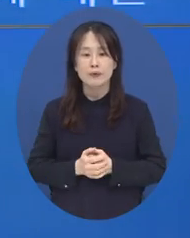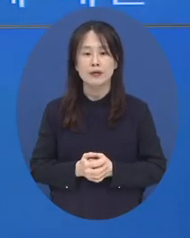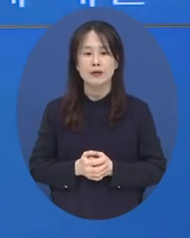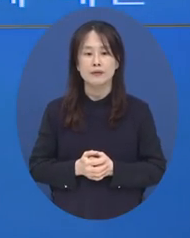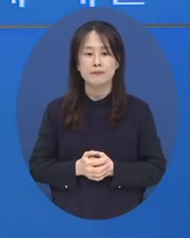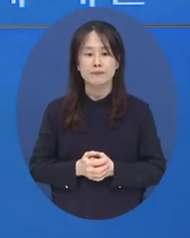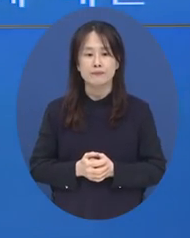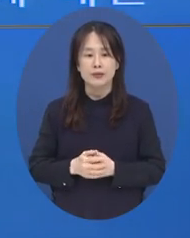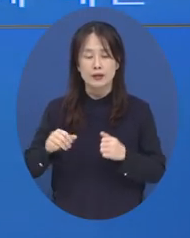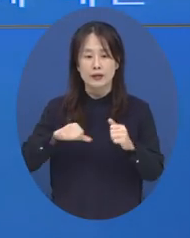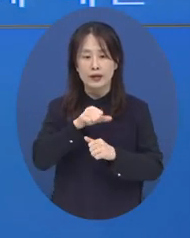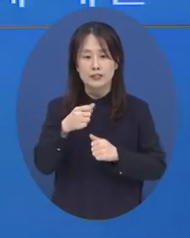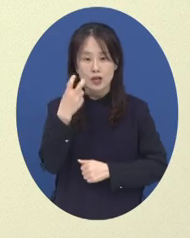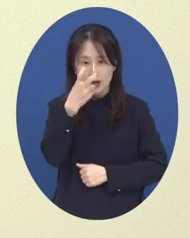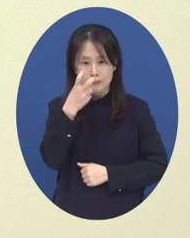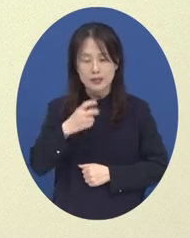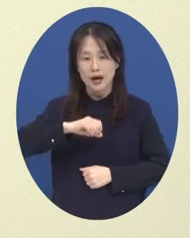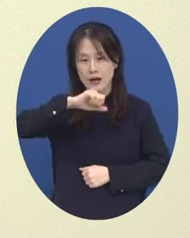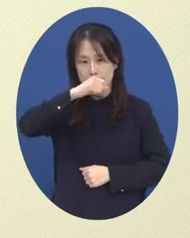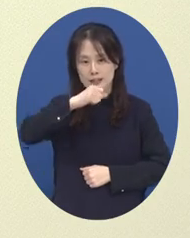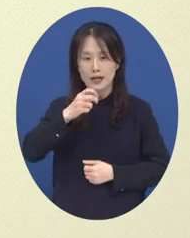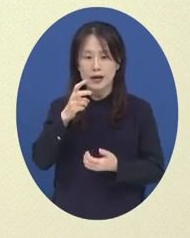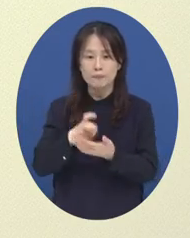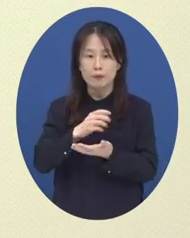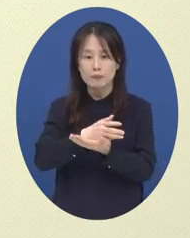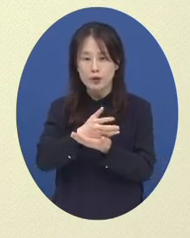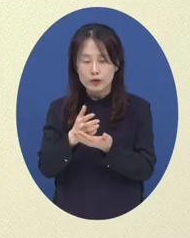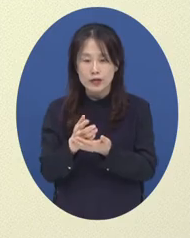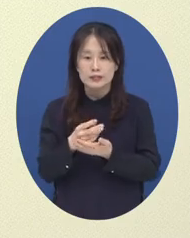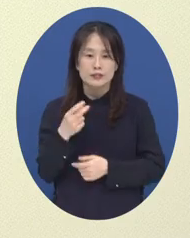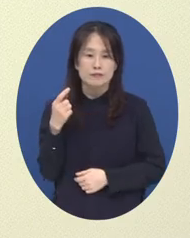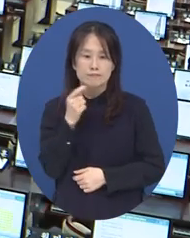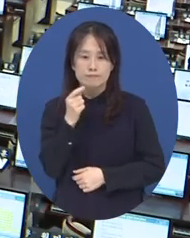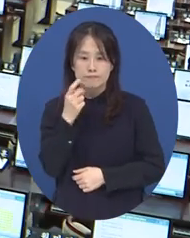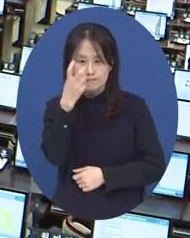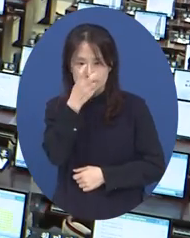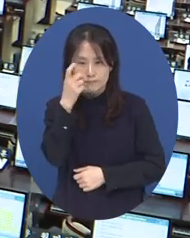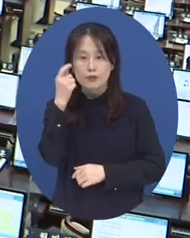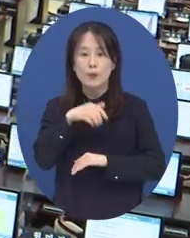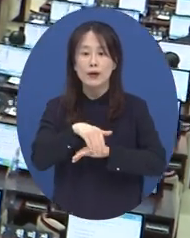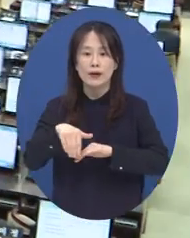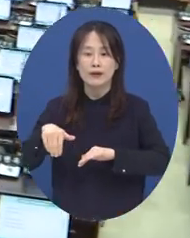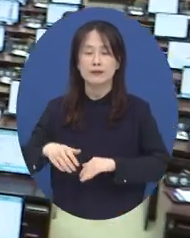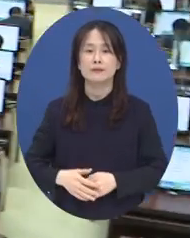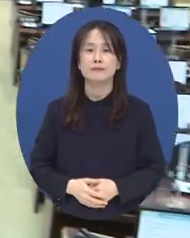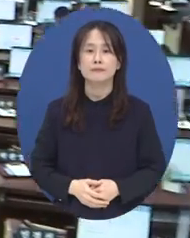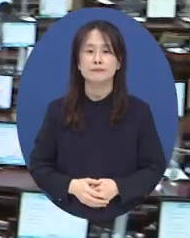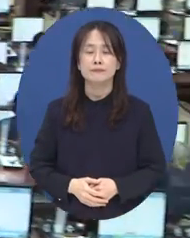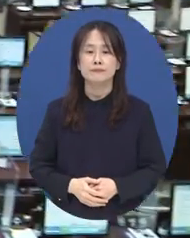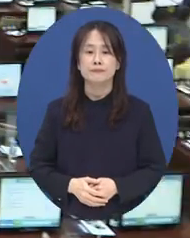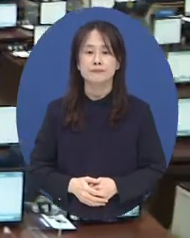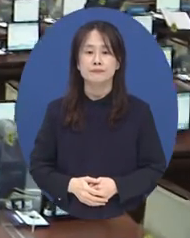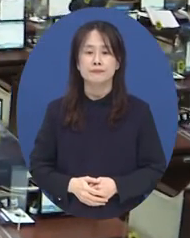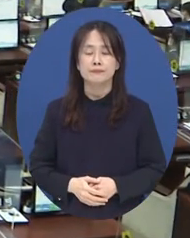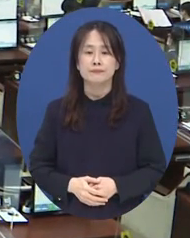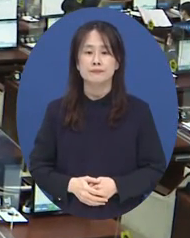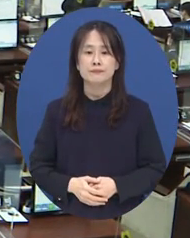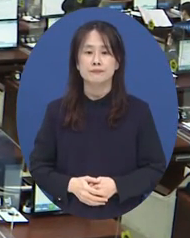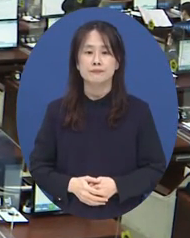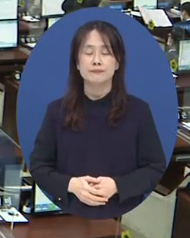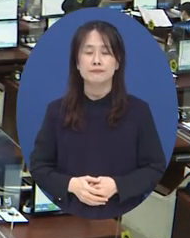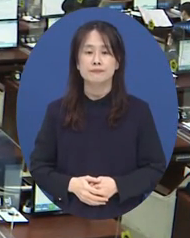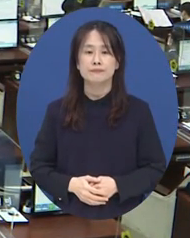이어 위원의 * 행정사무감사 예산과 조례안 등의 심의가 진행 될 예정입니다 경기 주 tv 구형